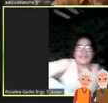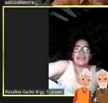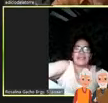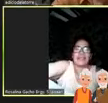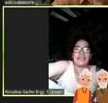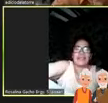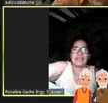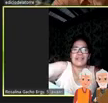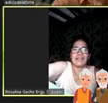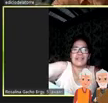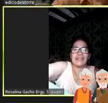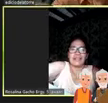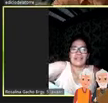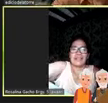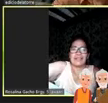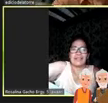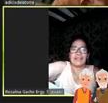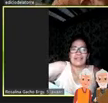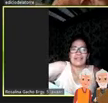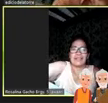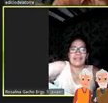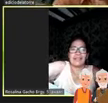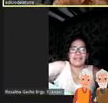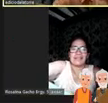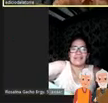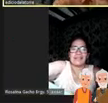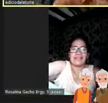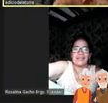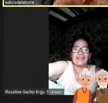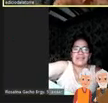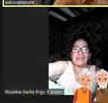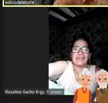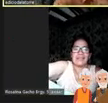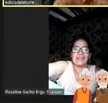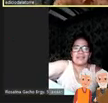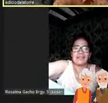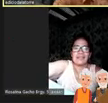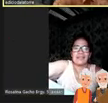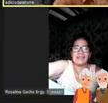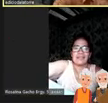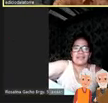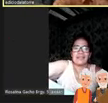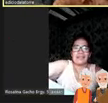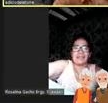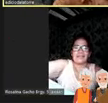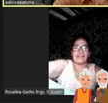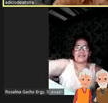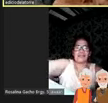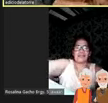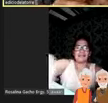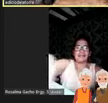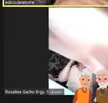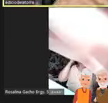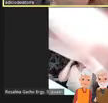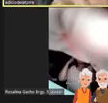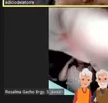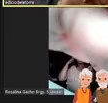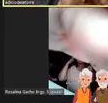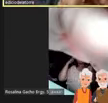Kala ko may isa pa eh. Wala na. Sige. So ang gawin natin po ngayon, introduce lang natin. Nakikita naman niyo